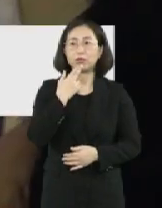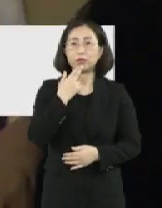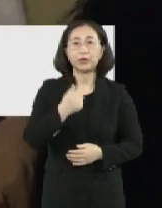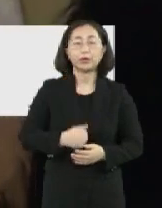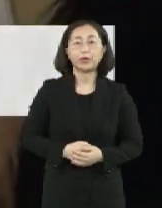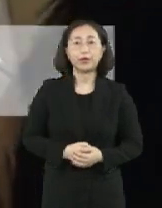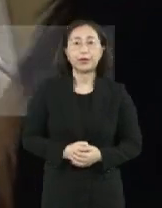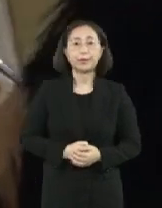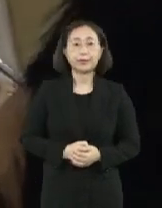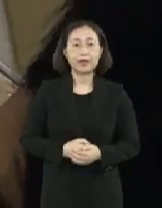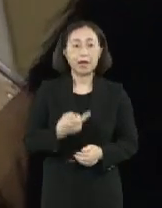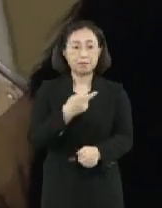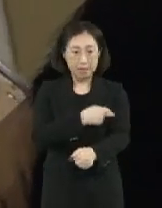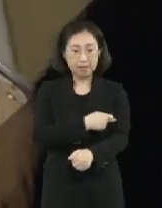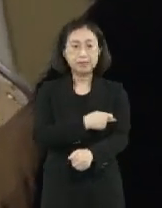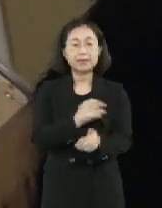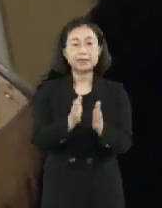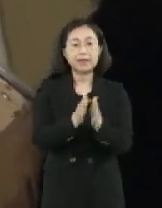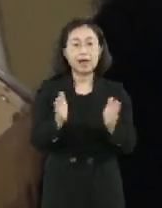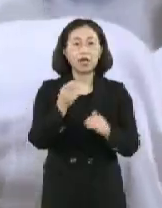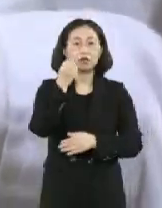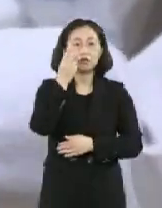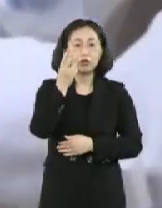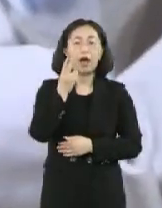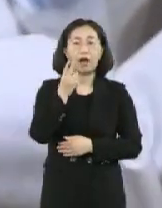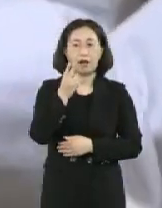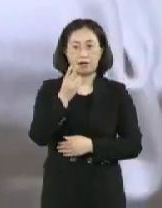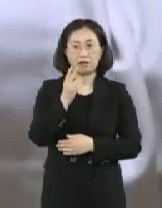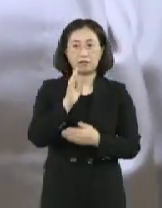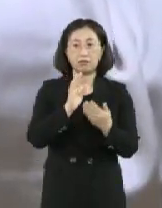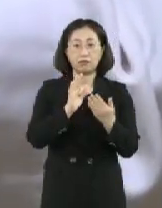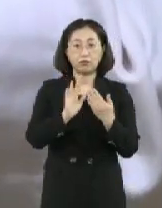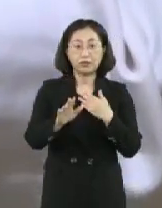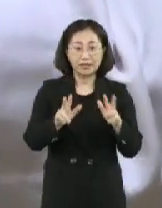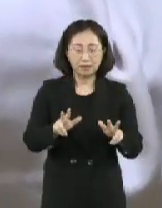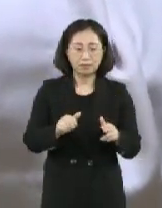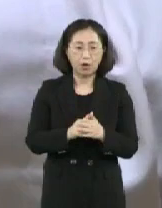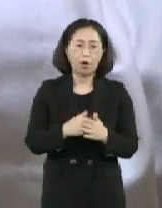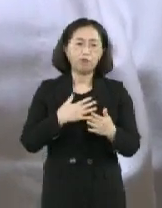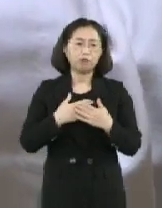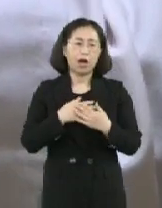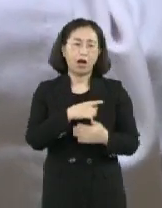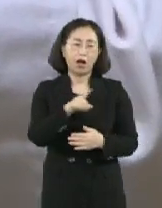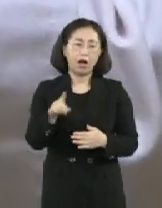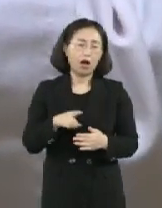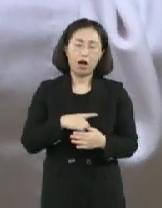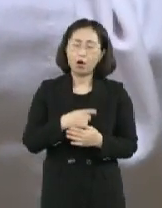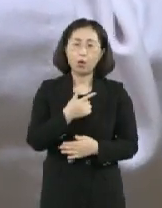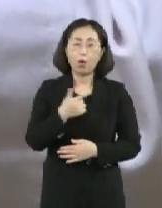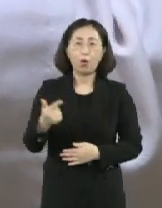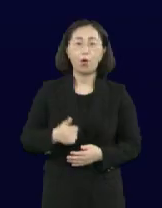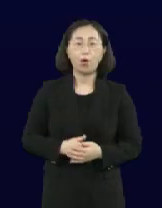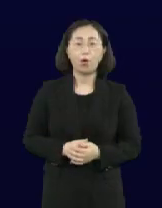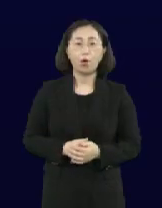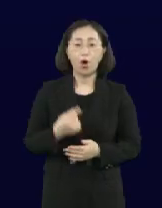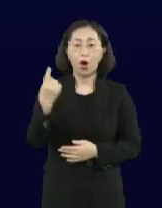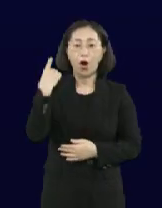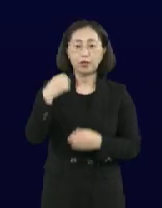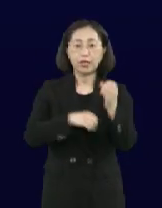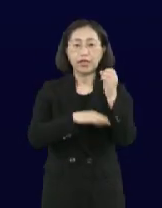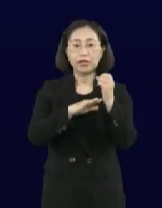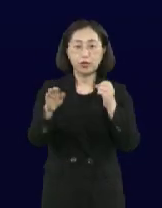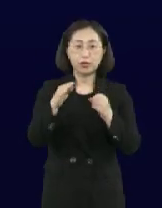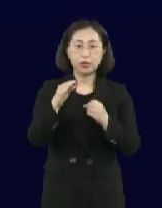됐대요. 백신 접종이 시작된 지 두 달 가까이 돼가지만 불안감이 쉽사리 사그라지지 않고 있습니다. 어제